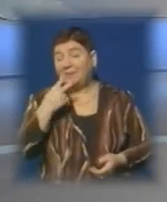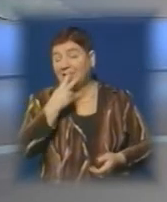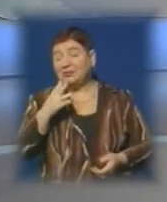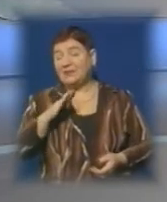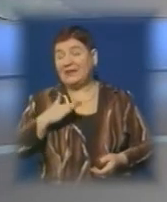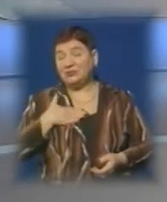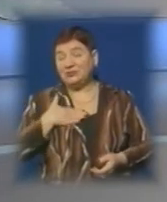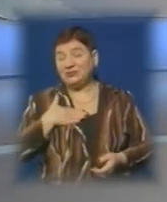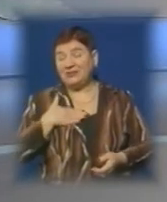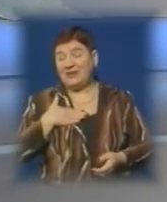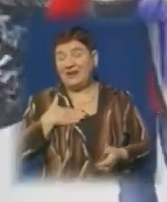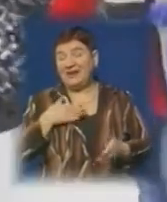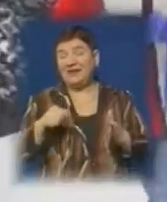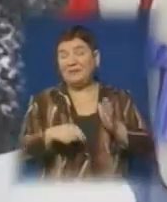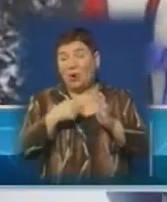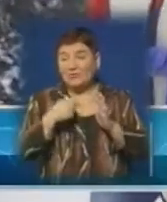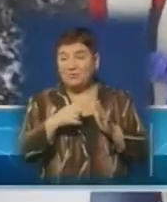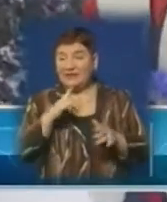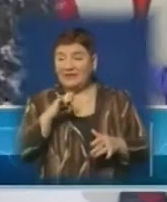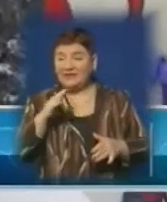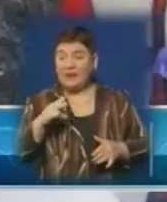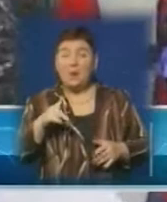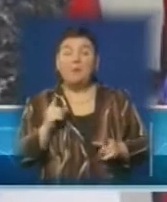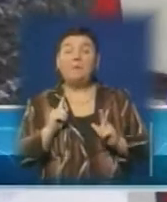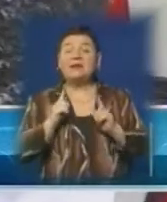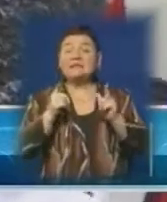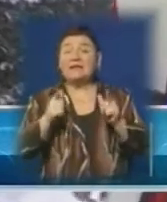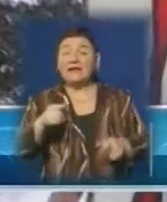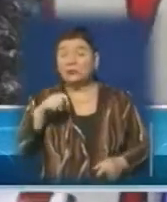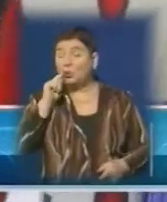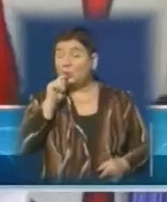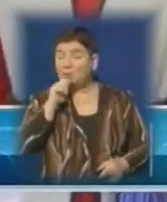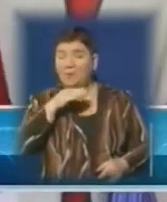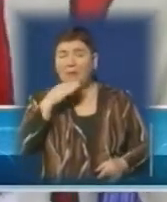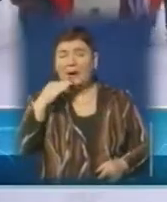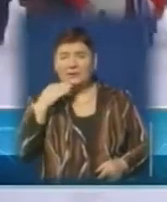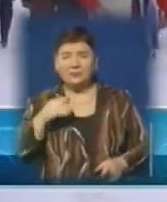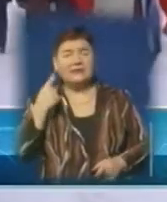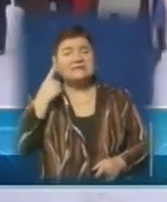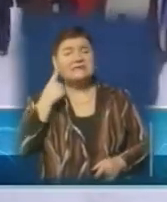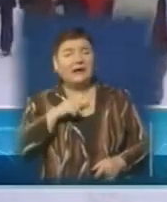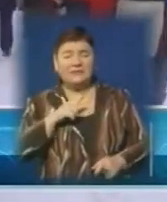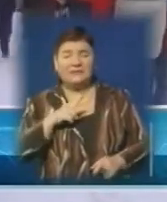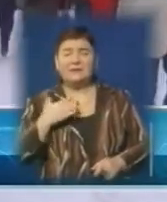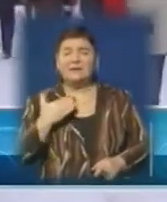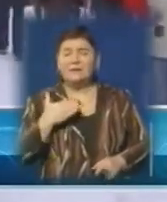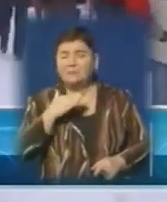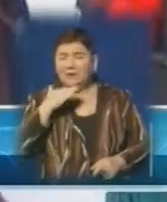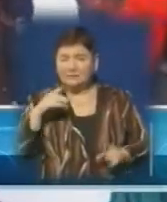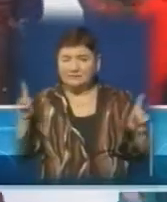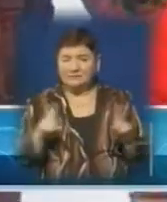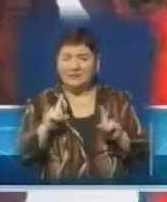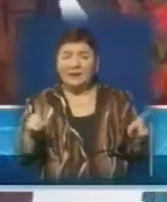наші кореспонденти. Переселенець з Луганщини Олександр колядок знає багато і співає уже впевнено. Минулого Різдва